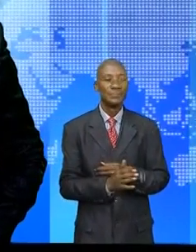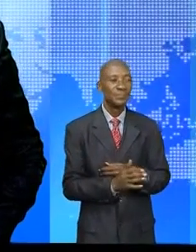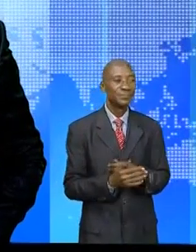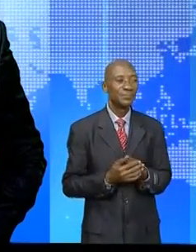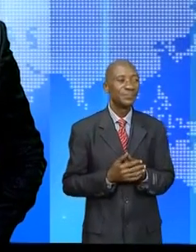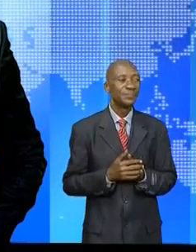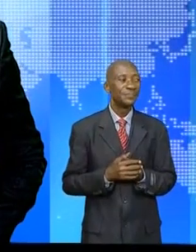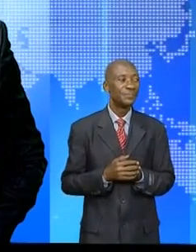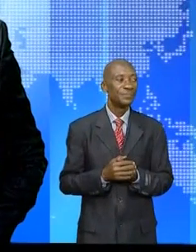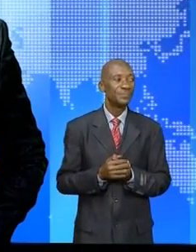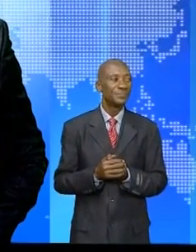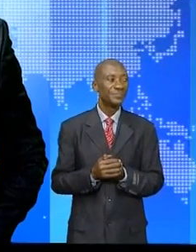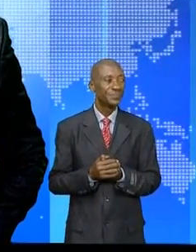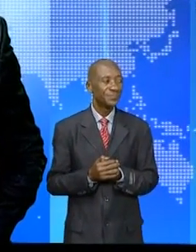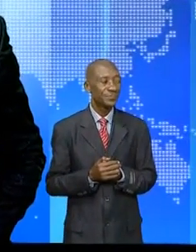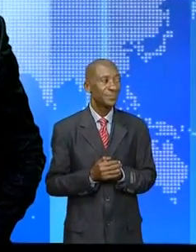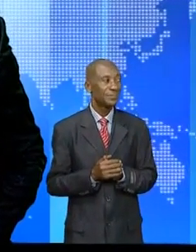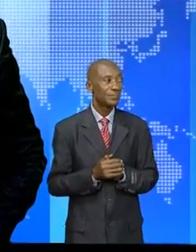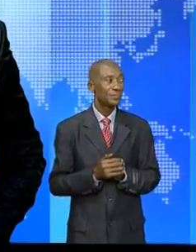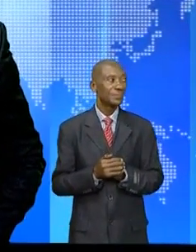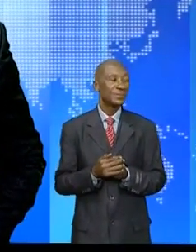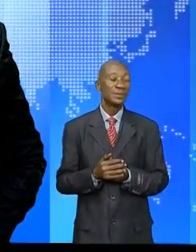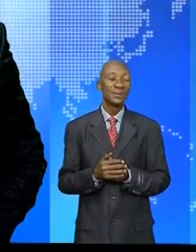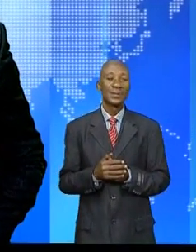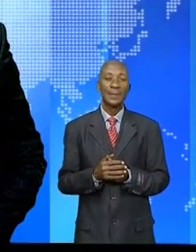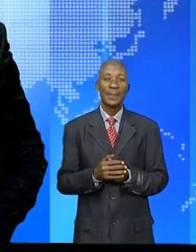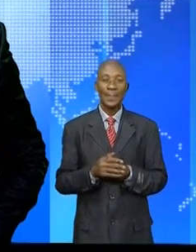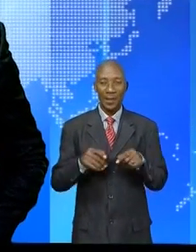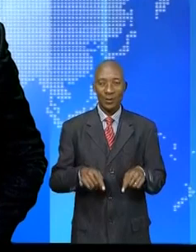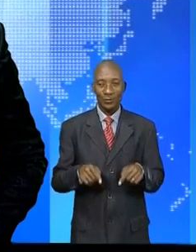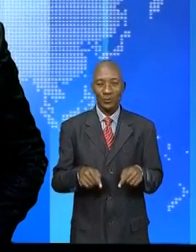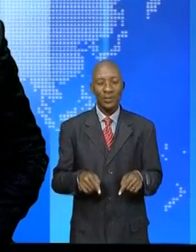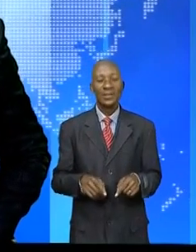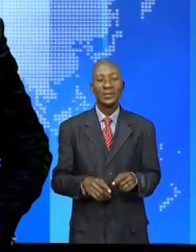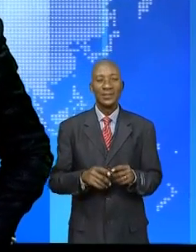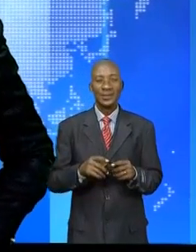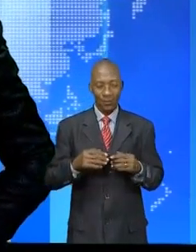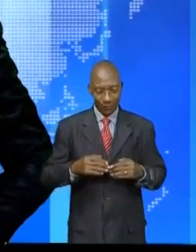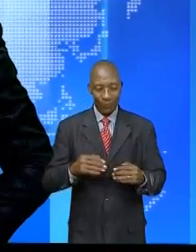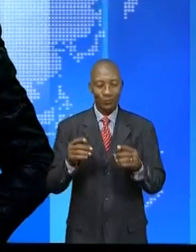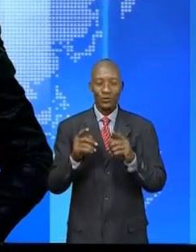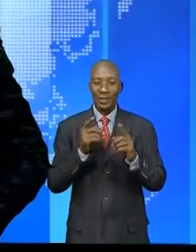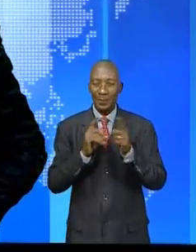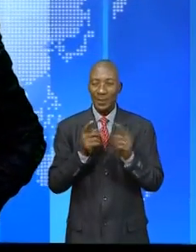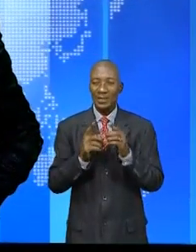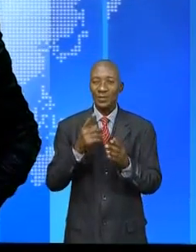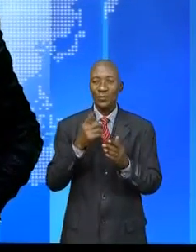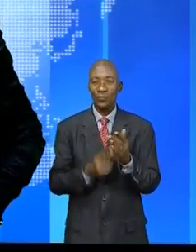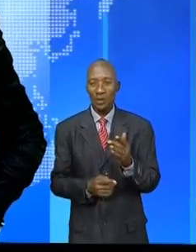Pour l'instant, le spectre d'une grave crise humanitaire semble être écarté et la ville a repris ses activités